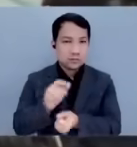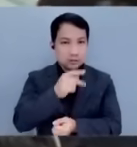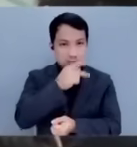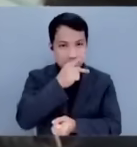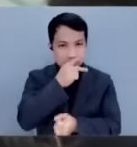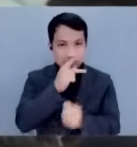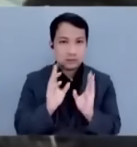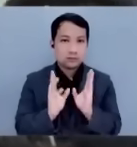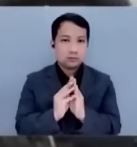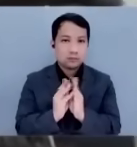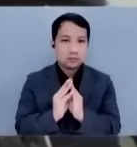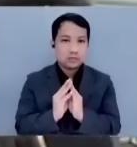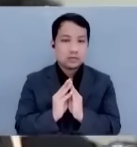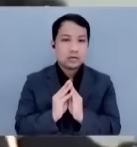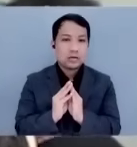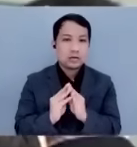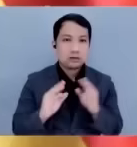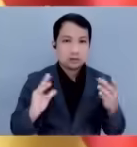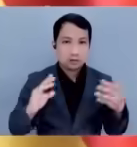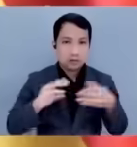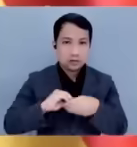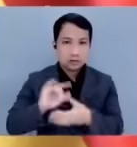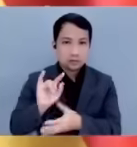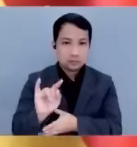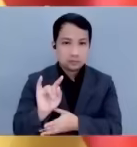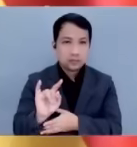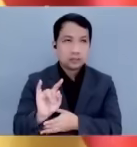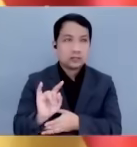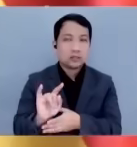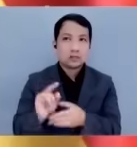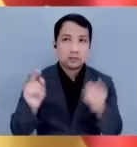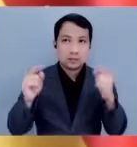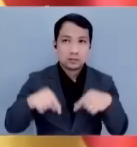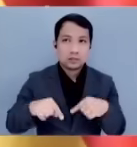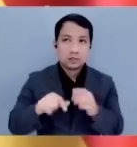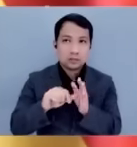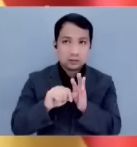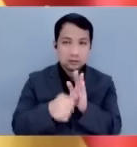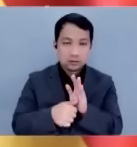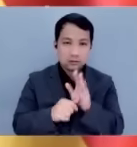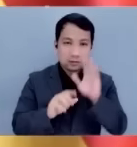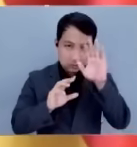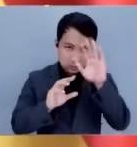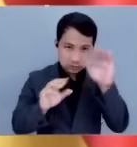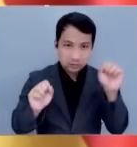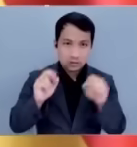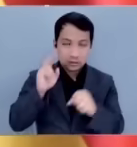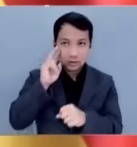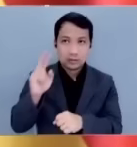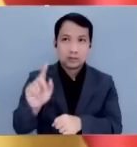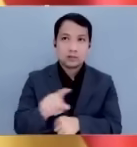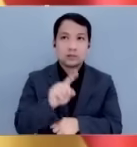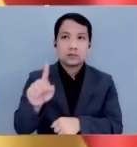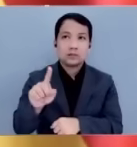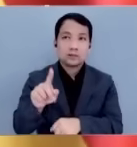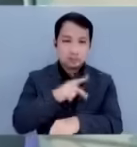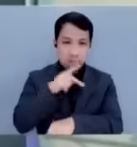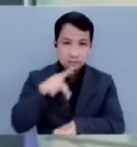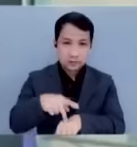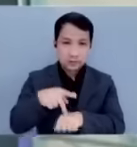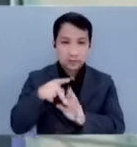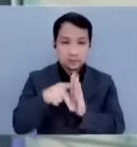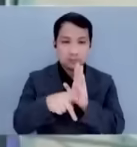na sinunda ng joint press conference. Dito na binigyang diin ni Pangulong Marcos ang pagkwestiyon ng Pilipinas sa prinsipyo ng